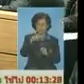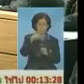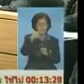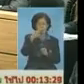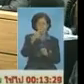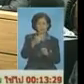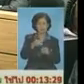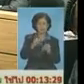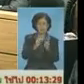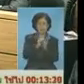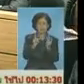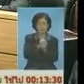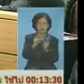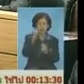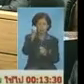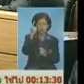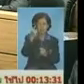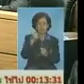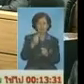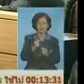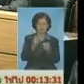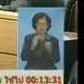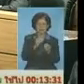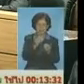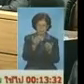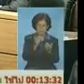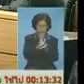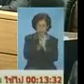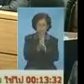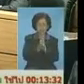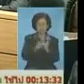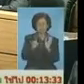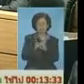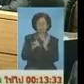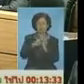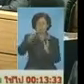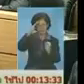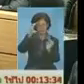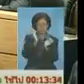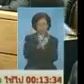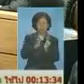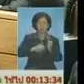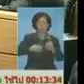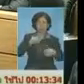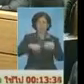ที่จะมาพยายามดิสเครดิตเพราะสุดท้ายคนที่เดือดร้อนและน่าเห็นใจที่สุดก็คือตำรวจครับ